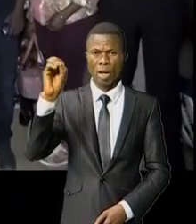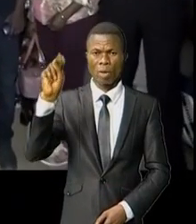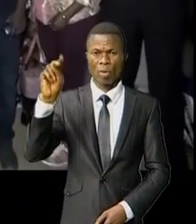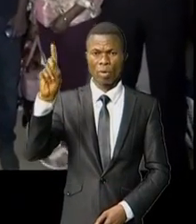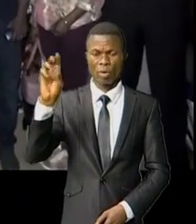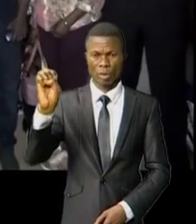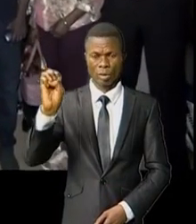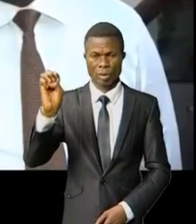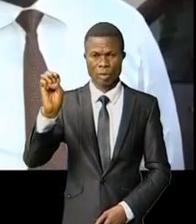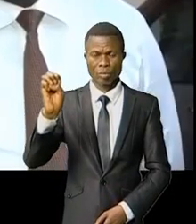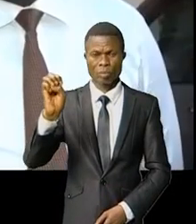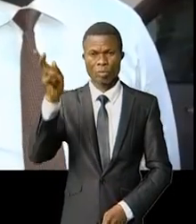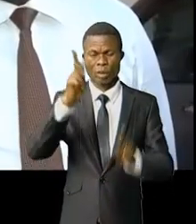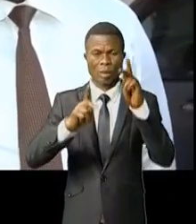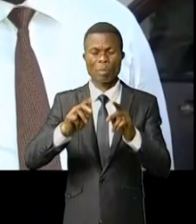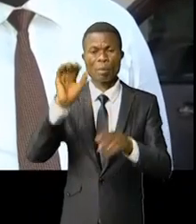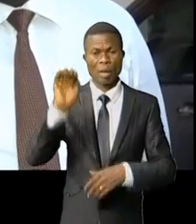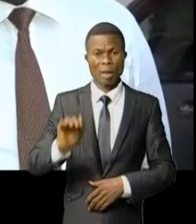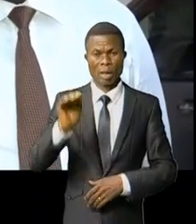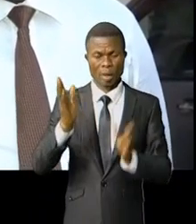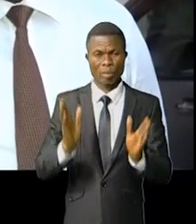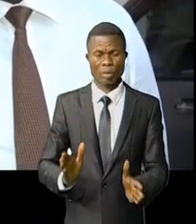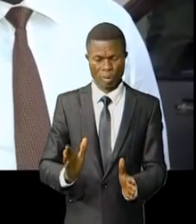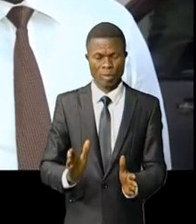peuple autochtone et hospitalier,